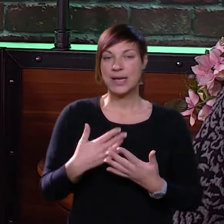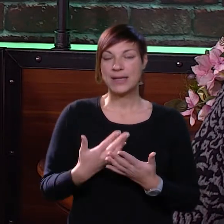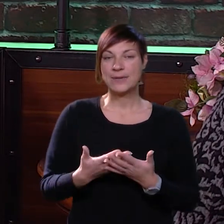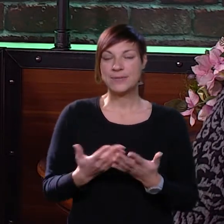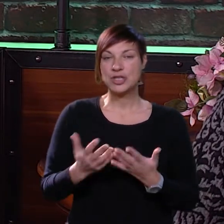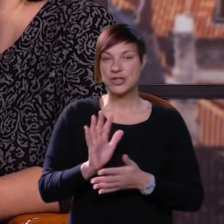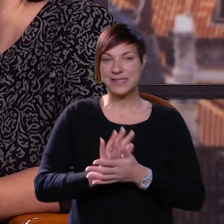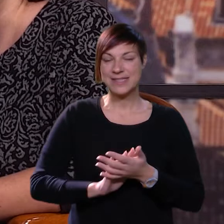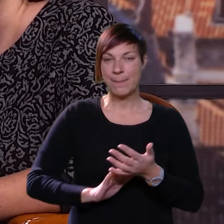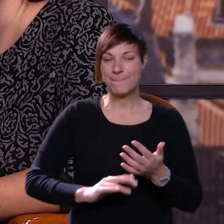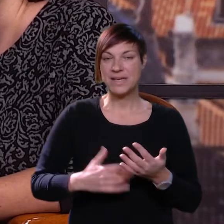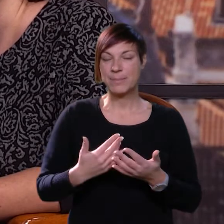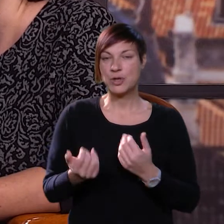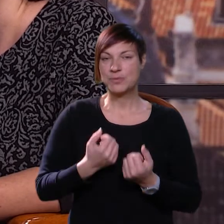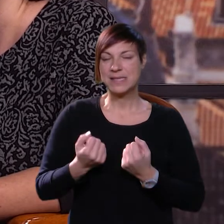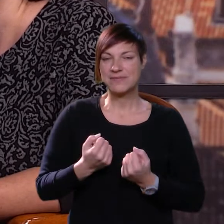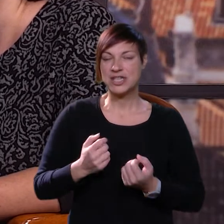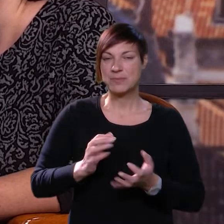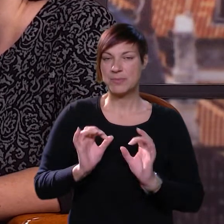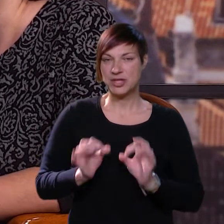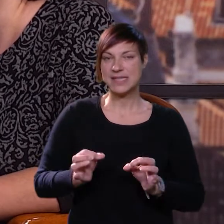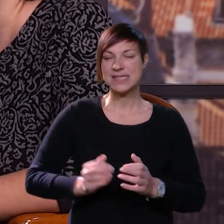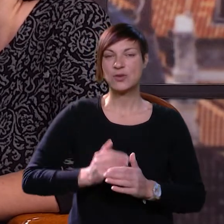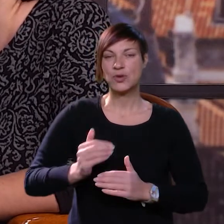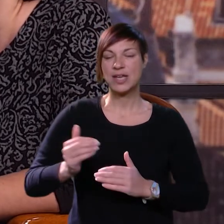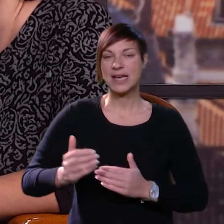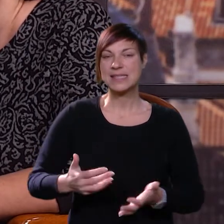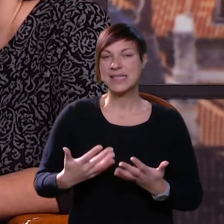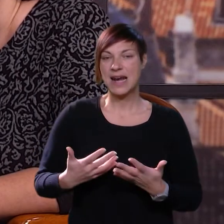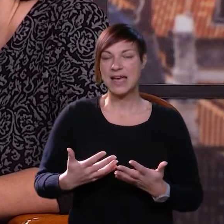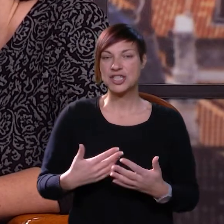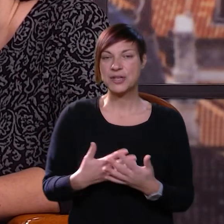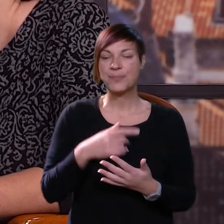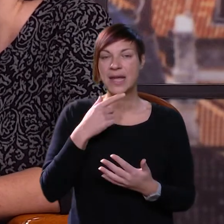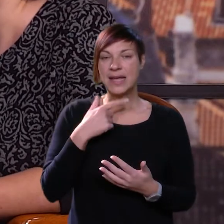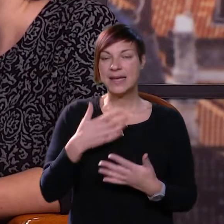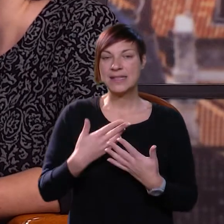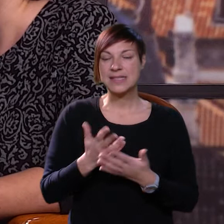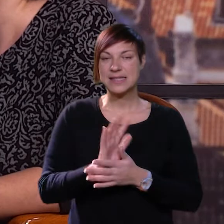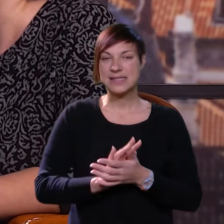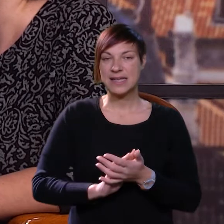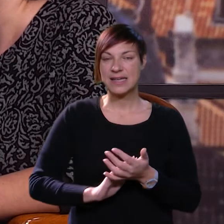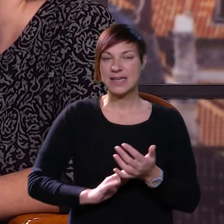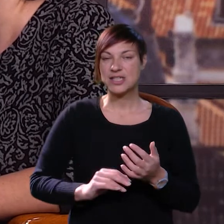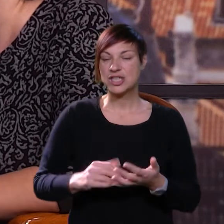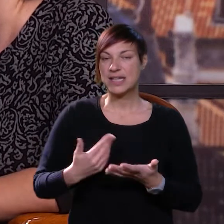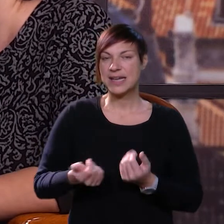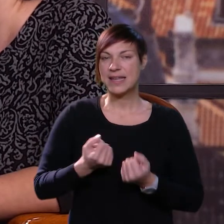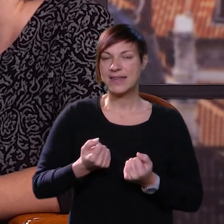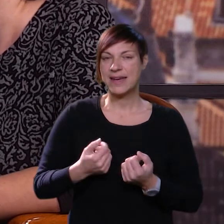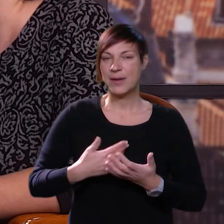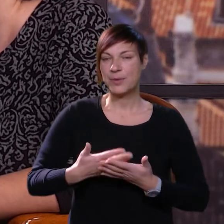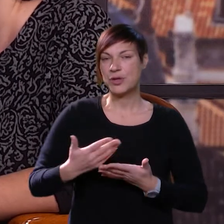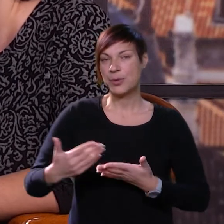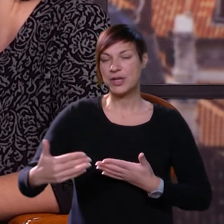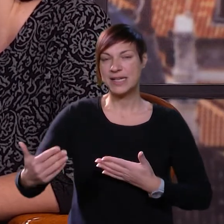bolje. Tako, što se prije krene i sa vježbama, onda je sigurno i kasnije puno lakše. Rekli ste da ste krenuli na terapiju, vjerojatno